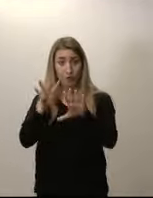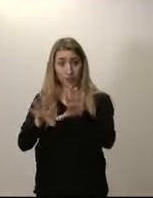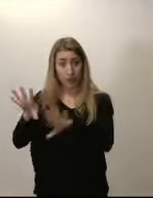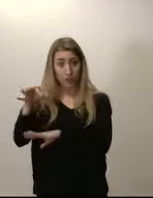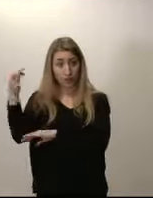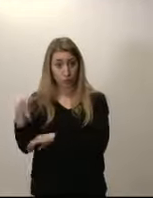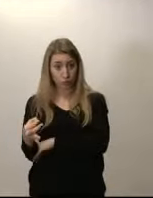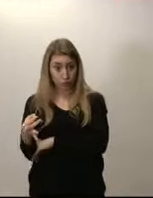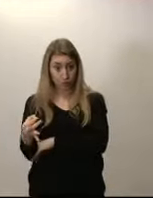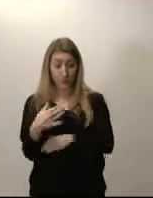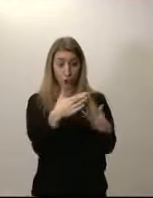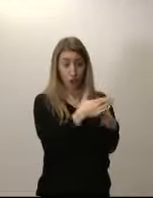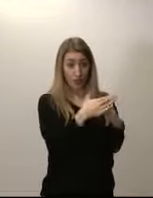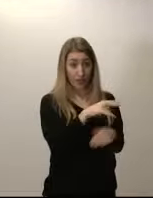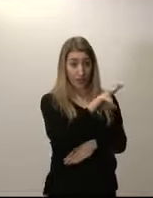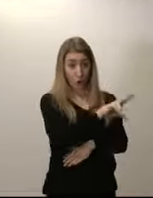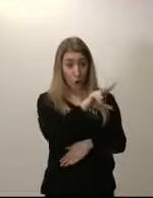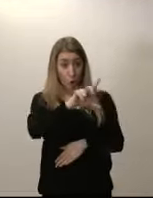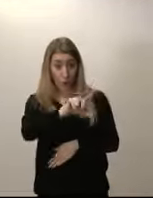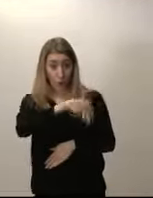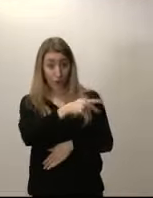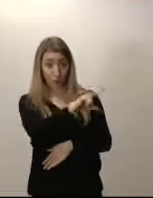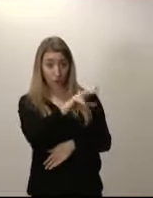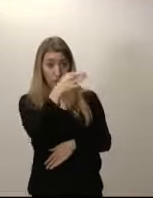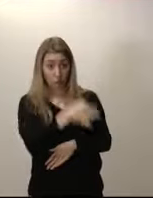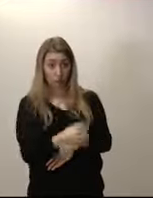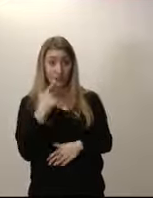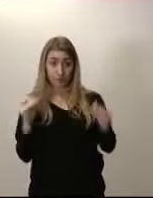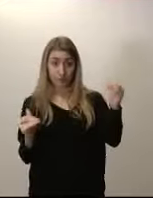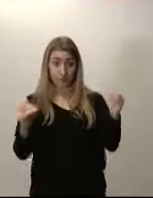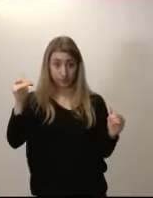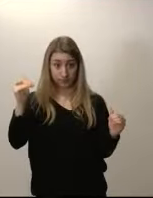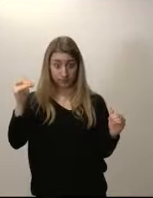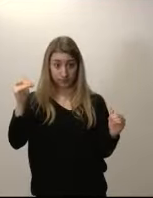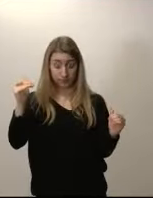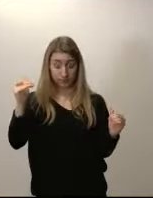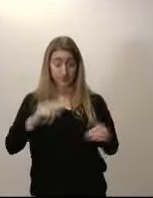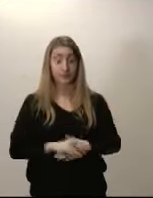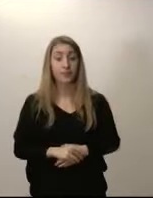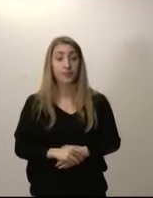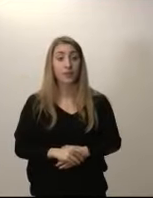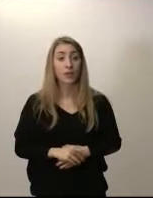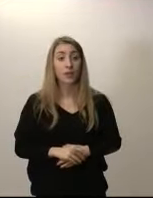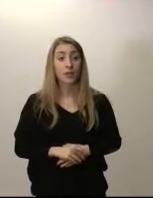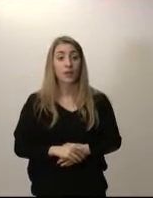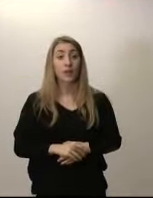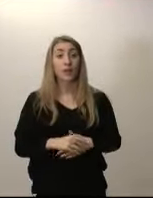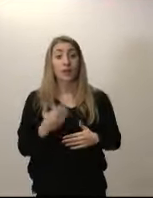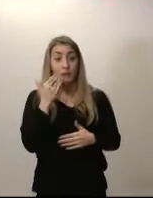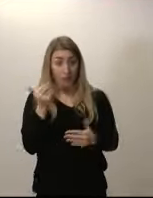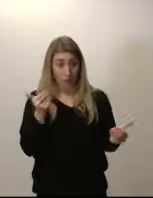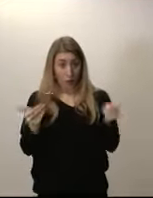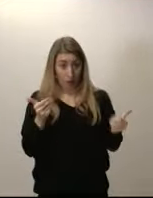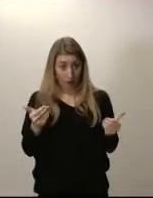33,95%. Thionville est à 32,33%. Donc nous sommes en dessous du bloc communal Épinal, des Spinaliens. Et si on regarde